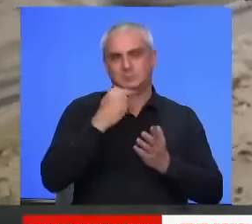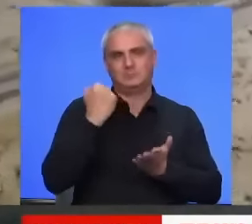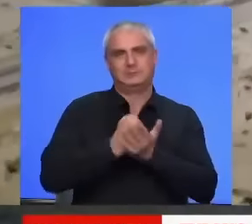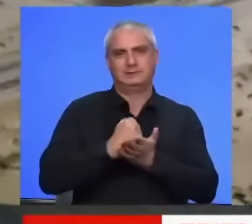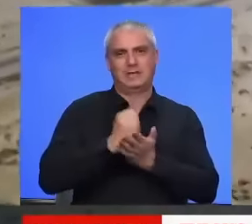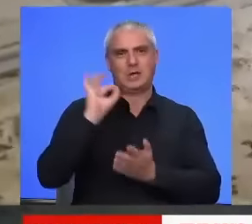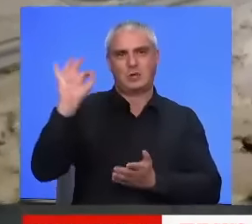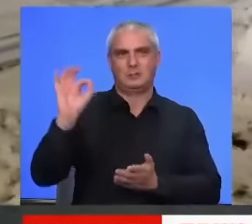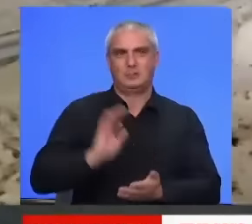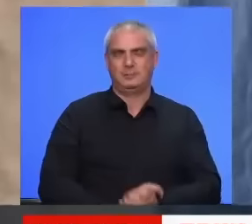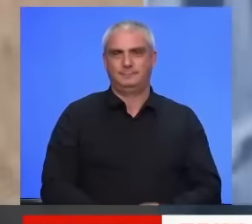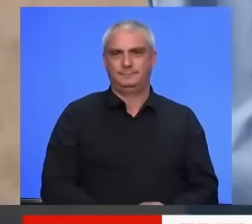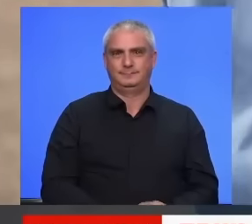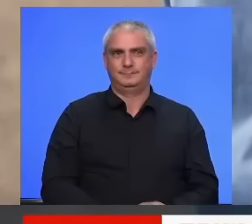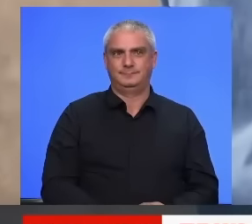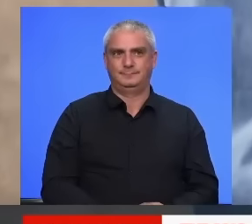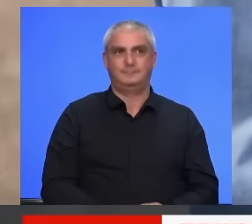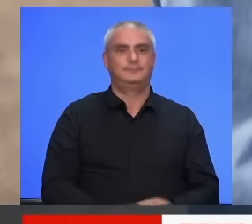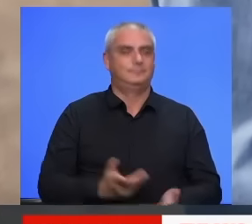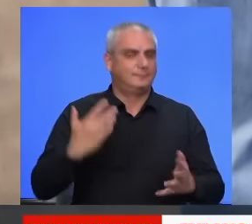שלהם. הפקרות.